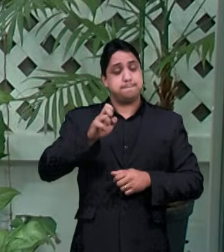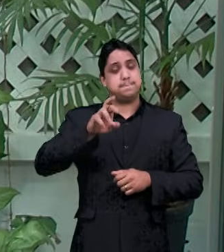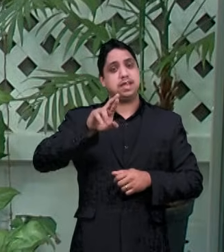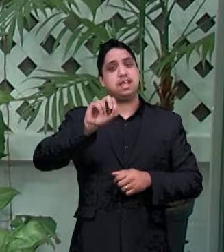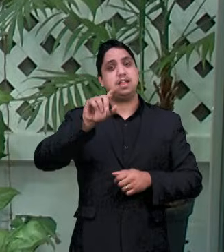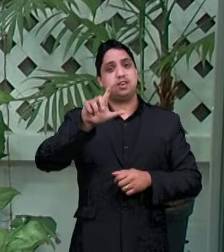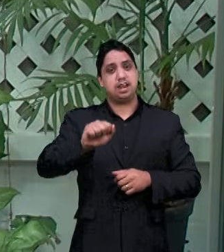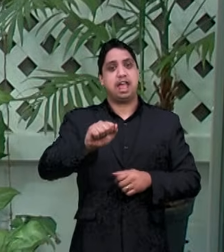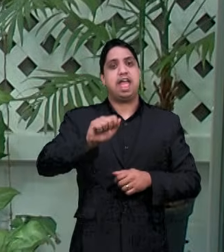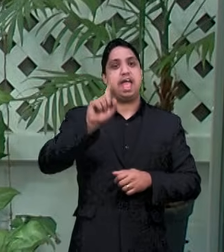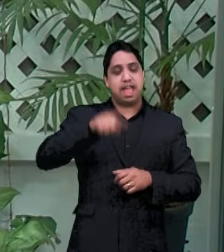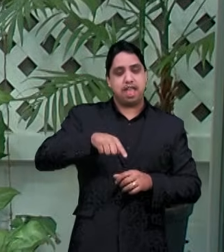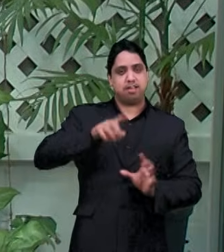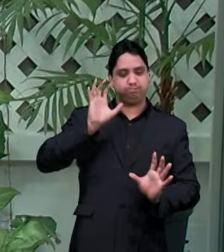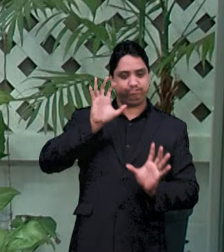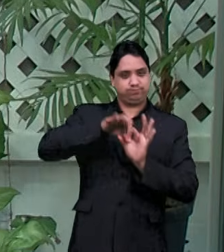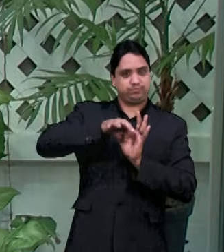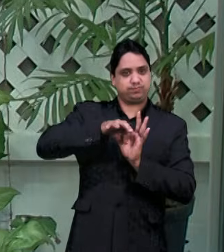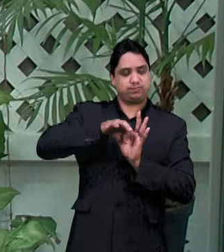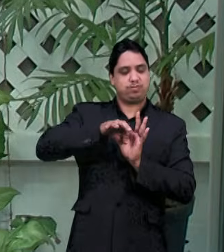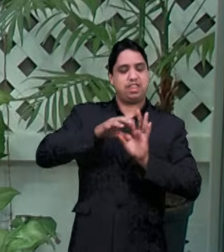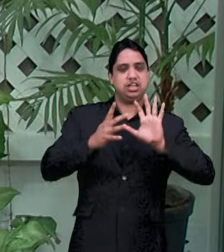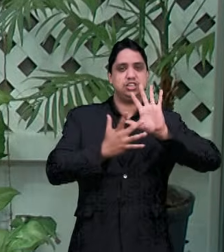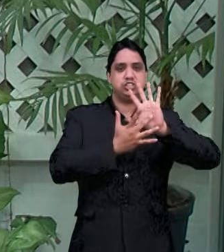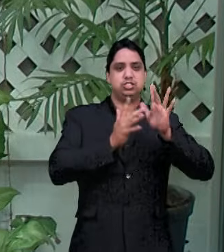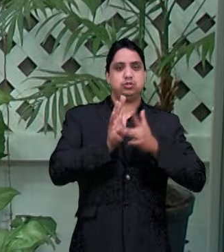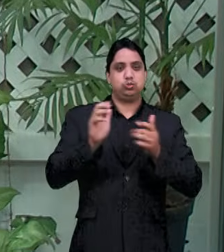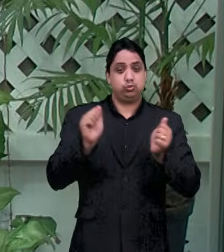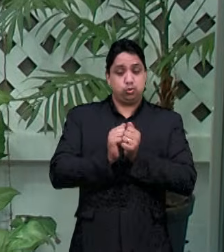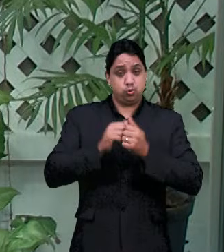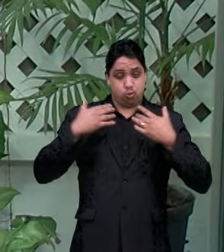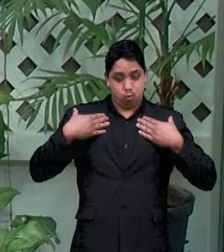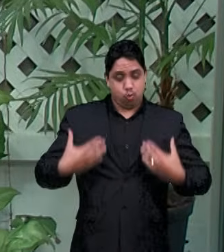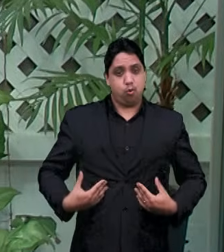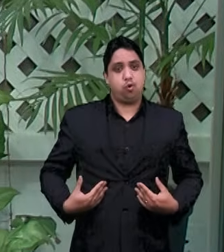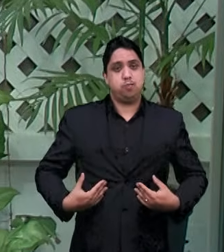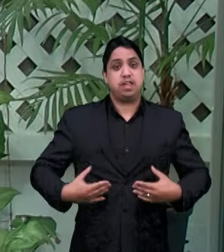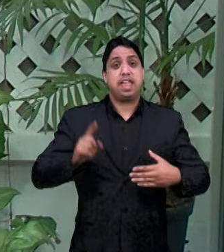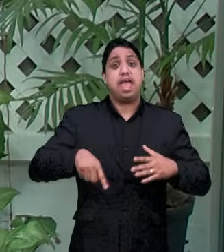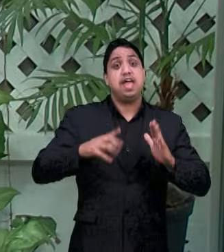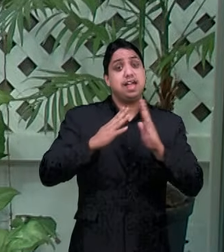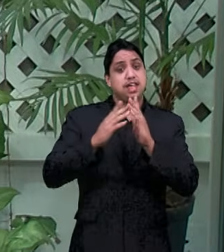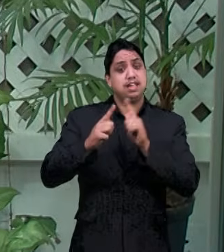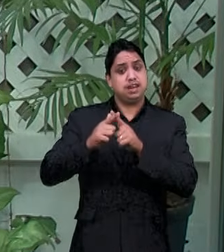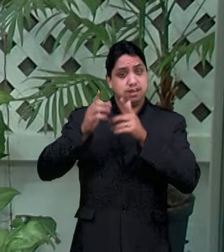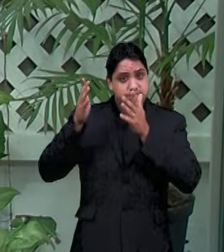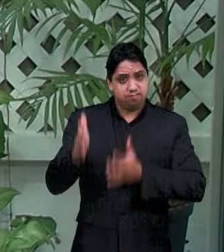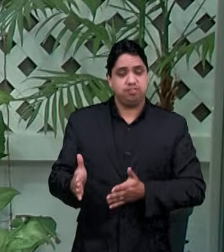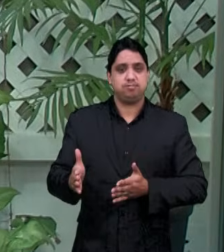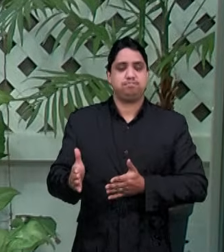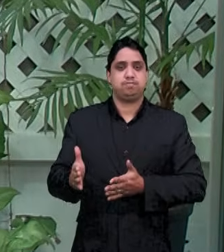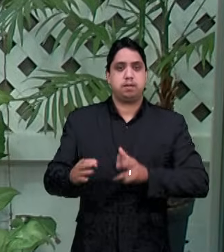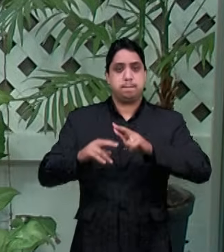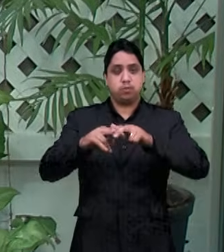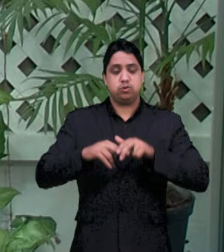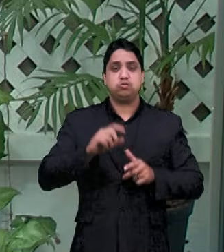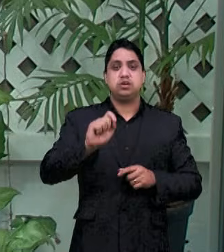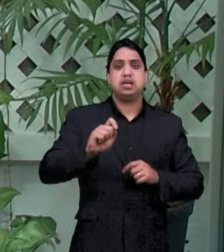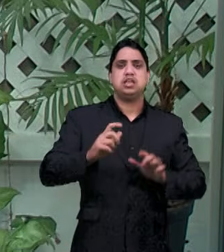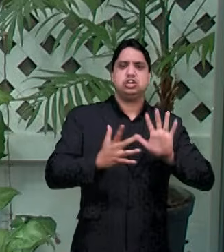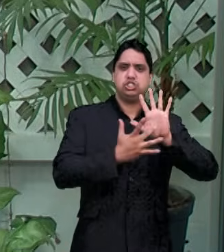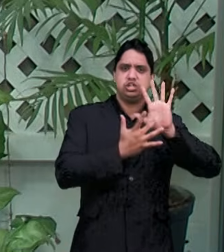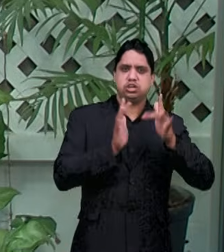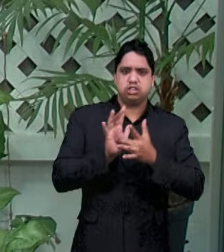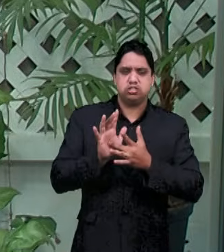c'est l'intervention de la tête qui est le Seigneur Jésus avec son corps. Donc l'Église de Christ et le Seigneur Jésus et